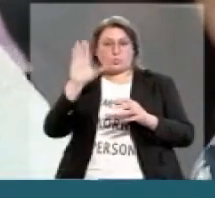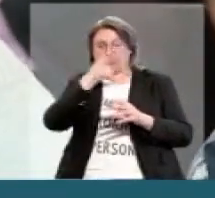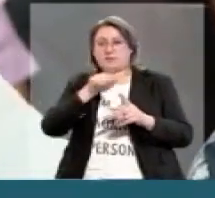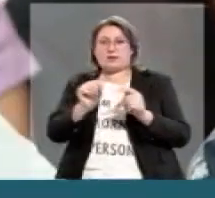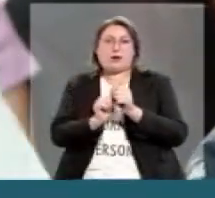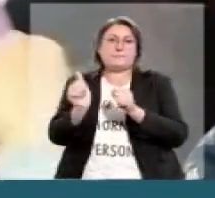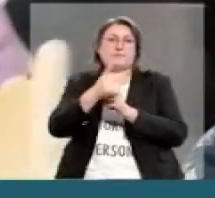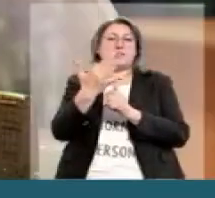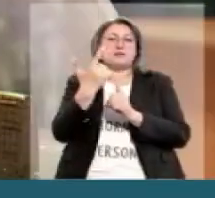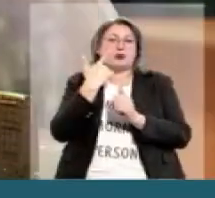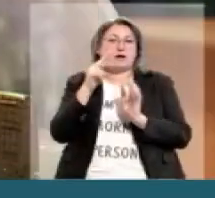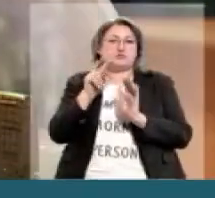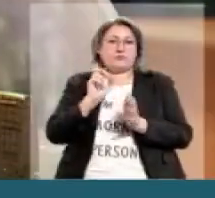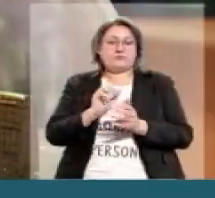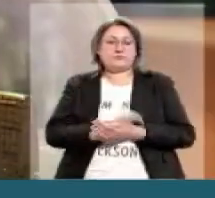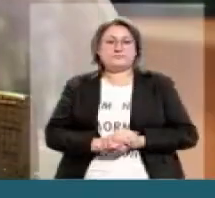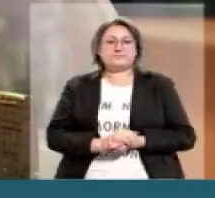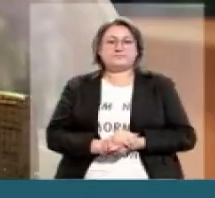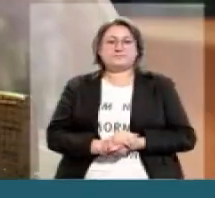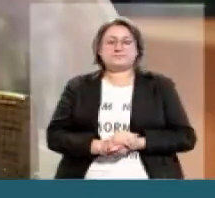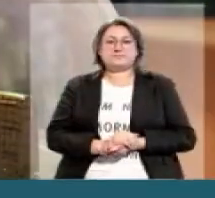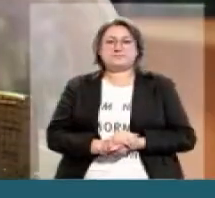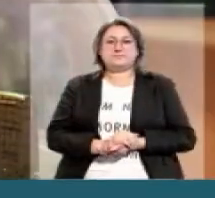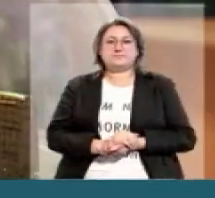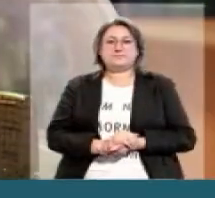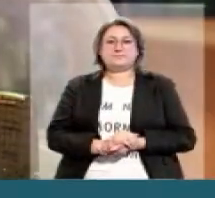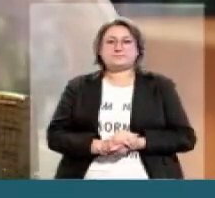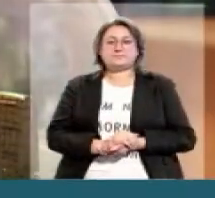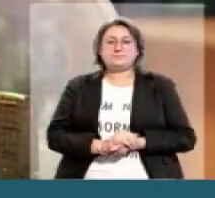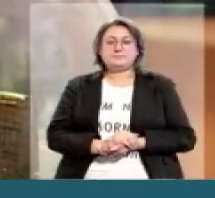обойти соперников на несколько очков. Диас Наспаев, Руслан Джабаев, телеканал Кустанай.